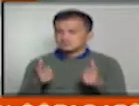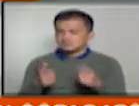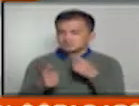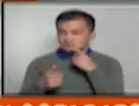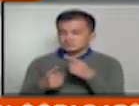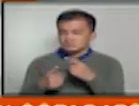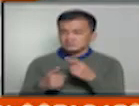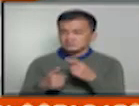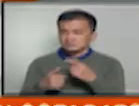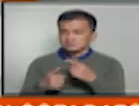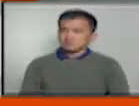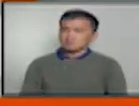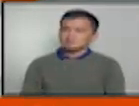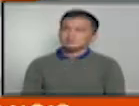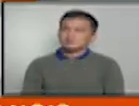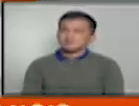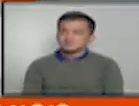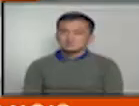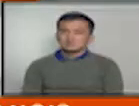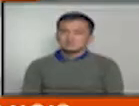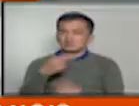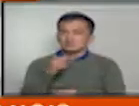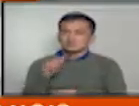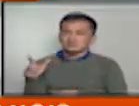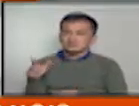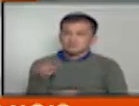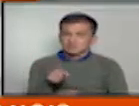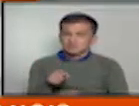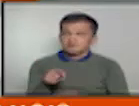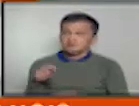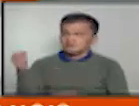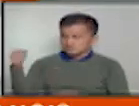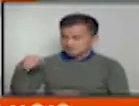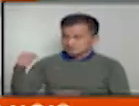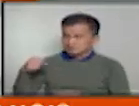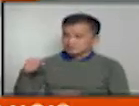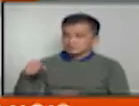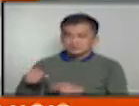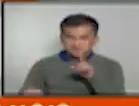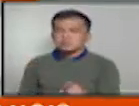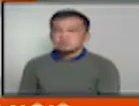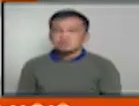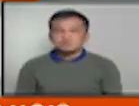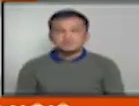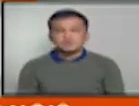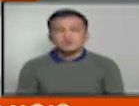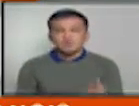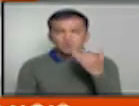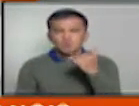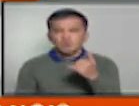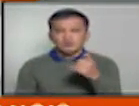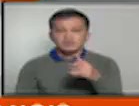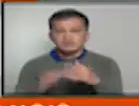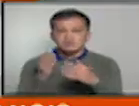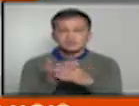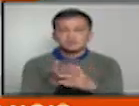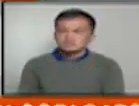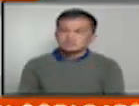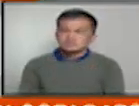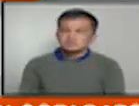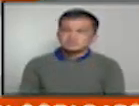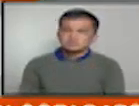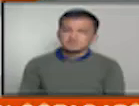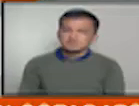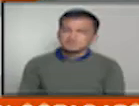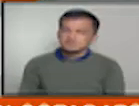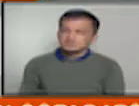siyang may pangulo. Sa barangay po hall po yan? Opo, sir. Ang tinatanong ko po kasi, sir, bakit po nakialam yung anak ni Chairman?